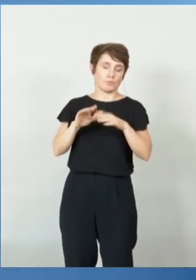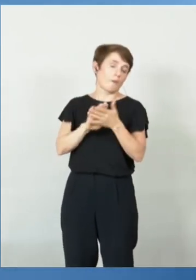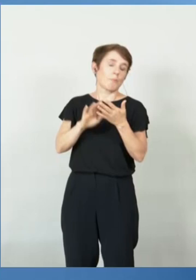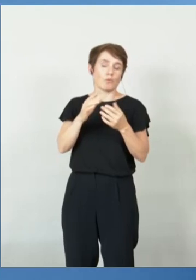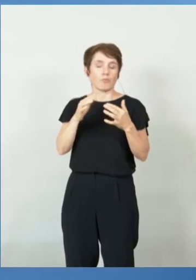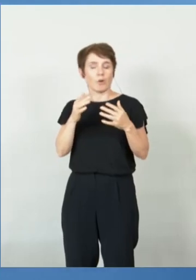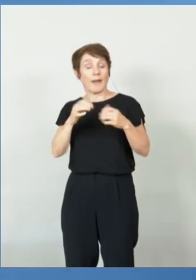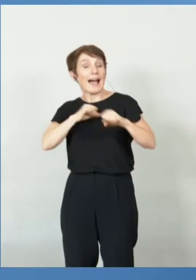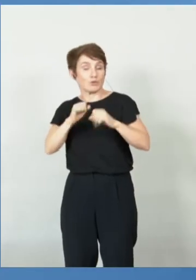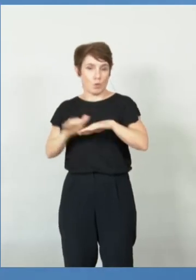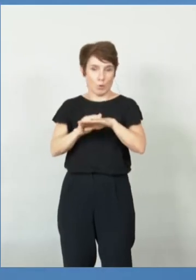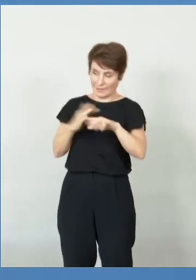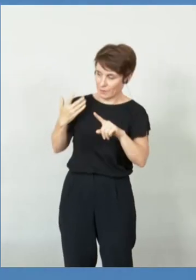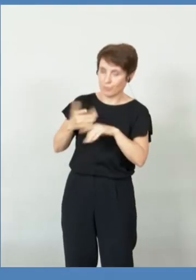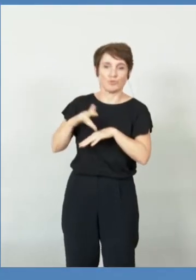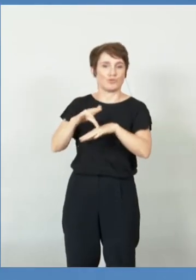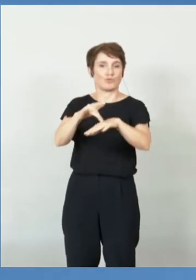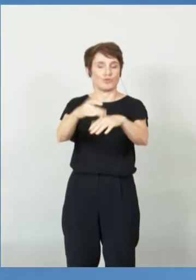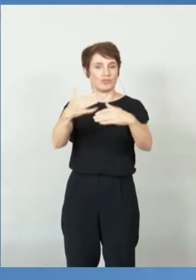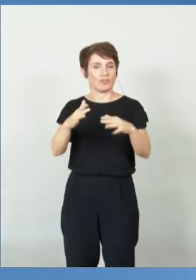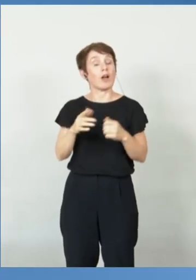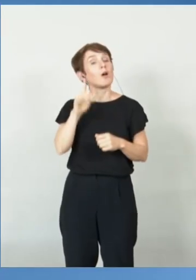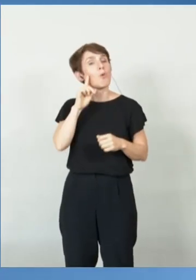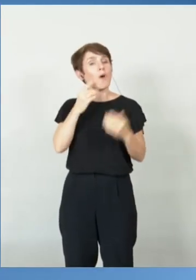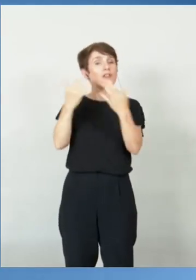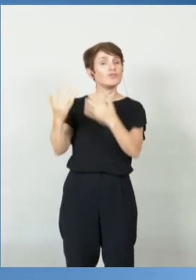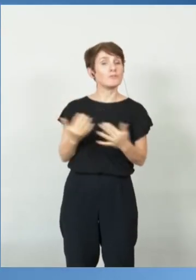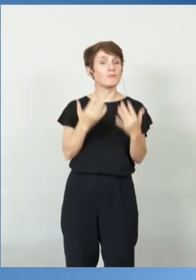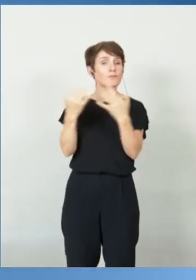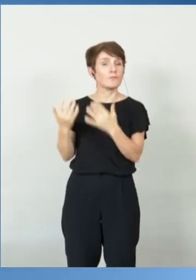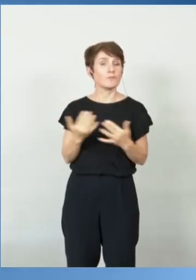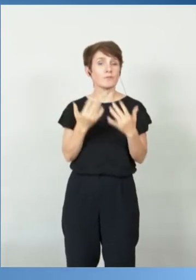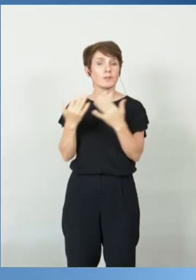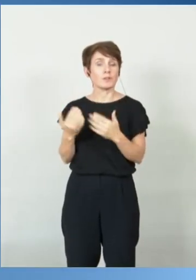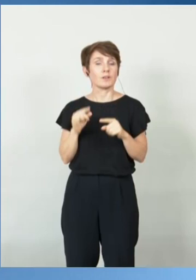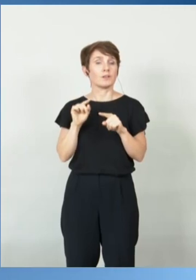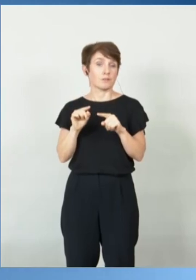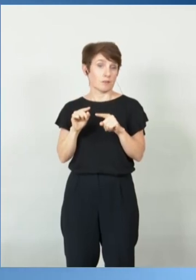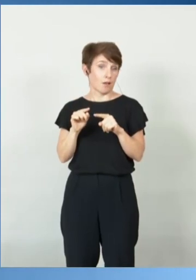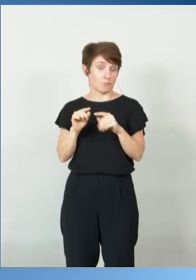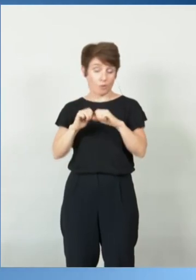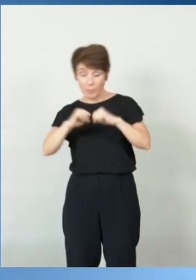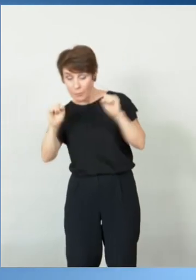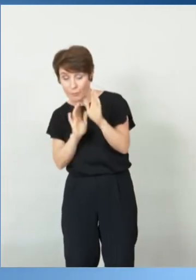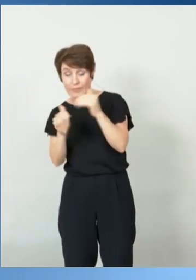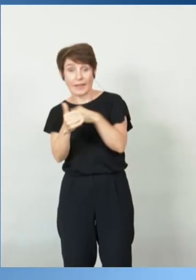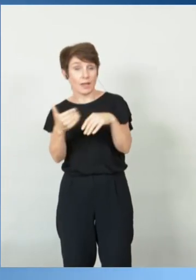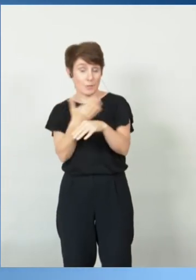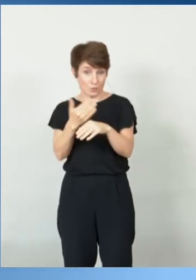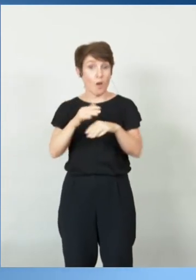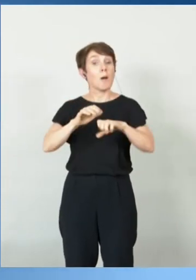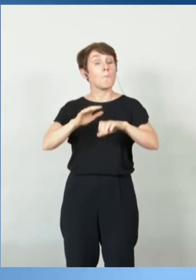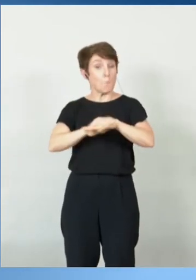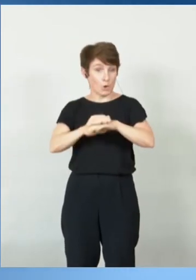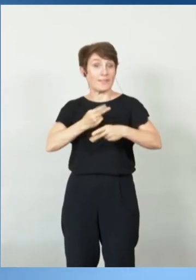par la municipalité puisque finalement ces chiffres concernent des politiques publiques l'année 2022